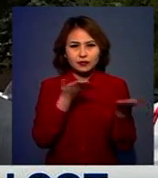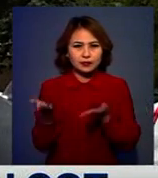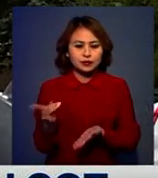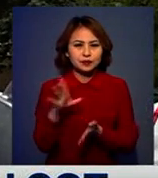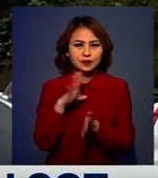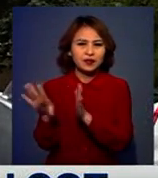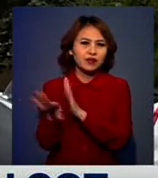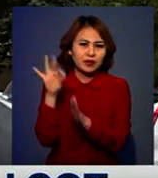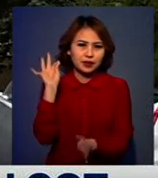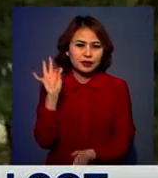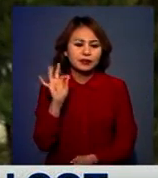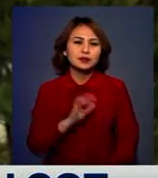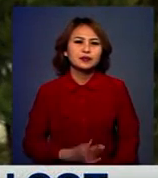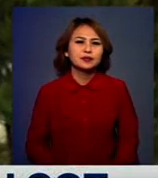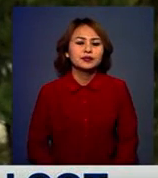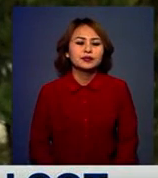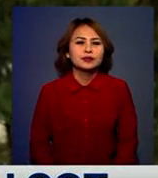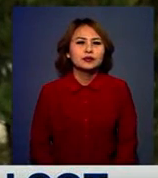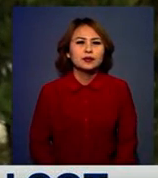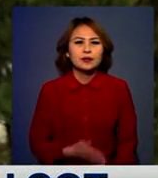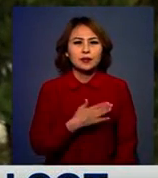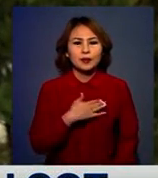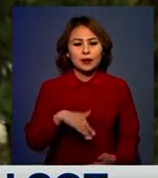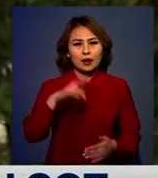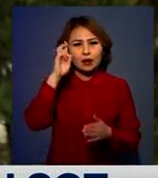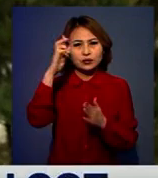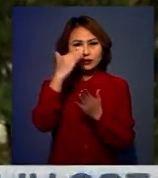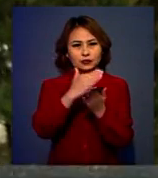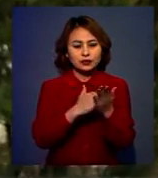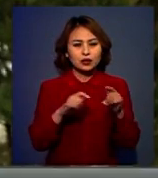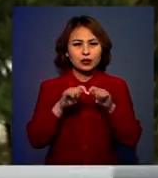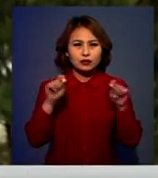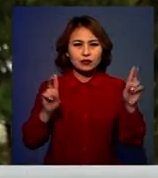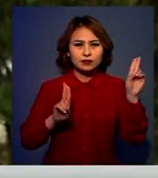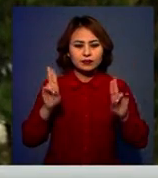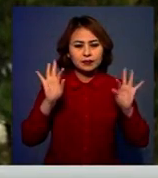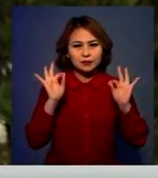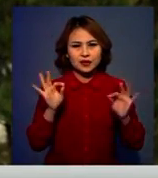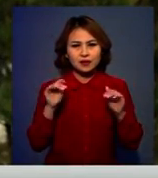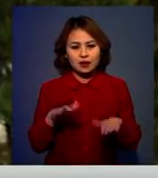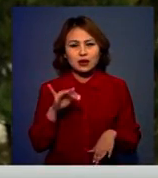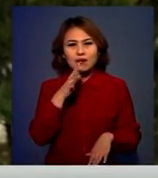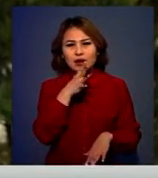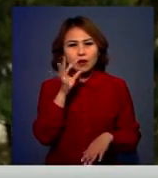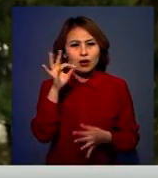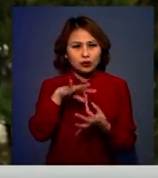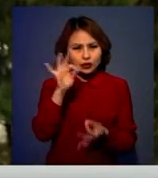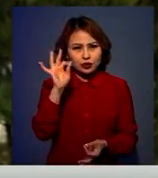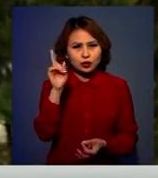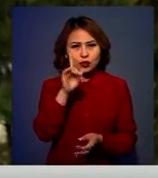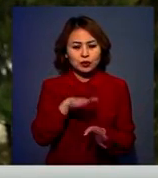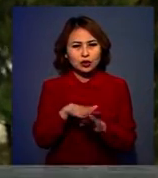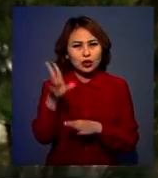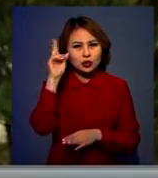бергенге дұрыс деп ойлаймын. Елімізде құрылған бағдарламалардың, көптеген стратегиялардың дұрыс және уақытылы жүзеге асу